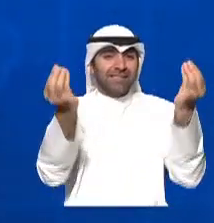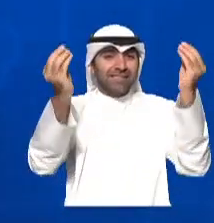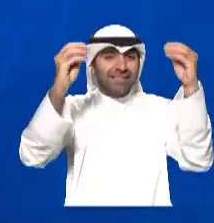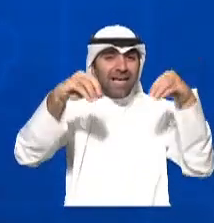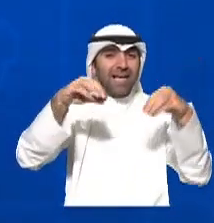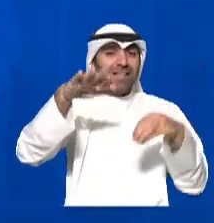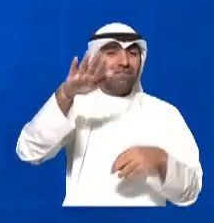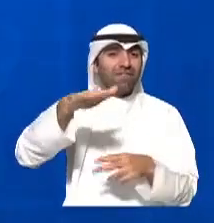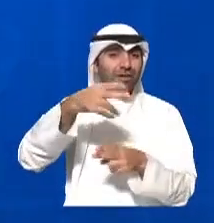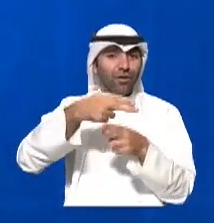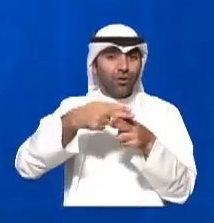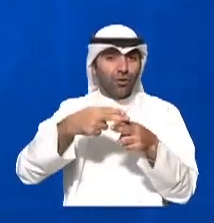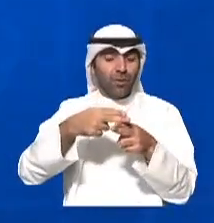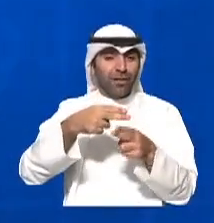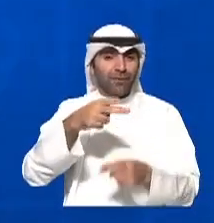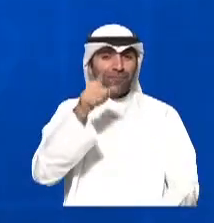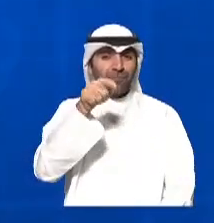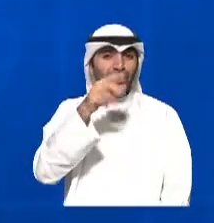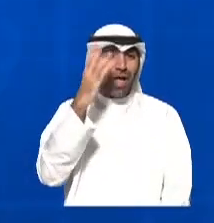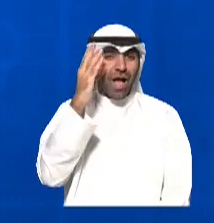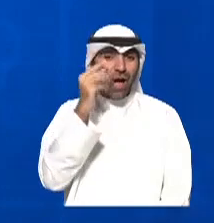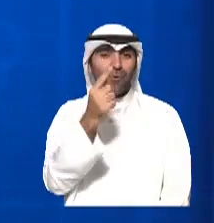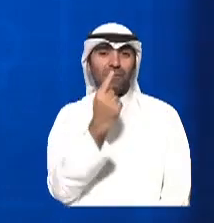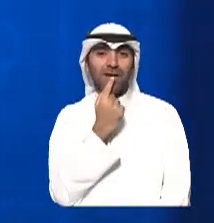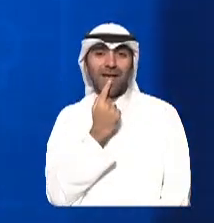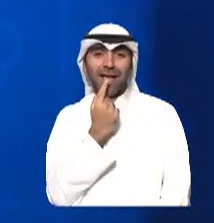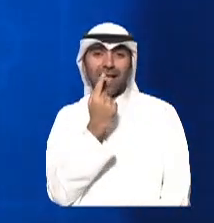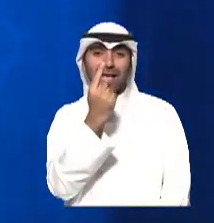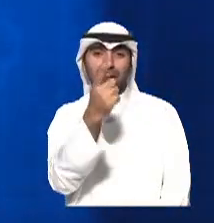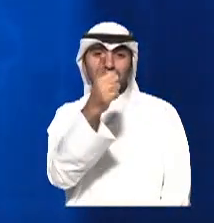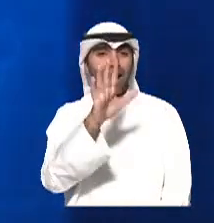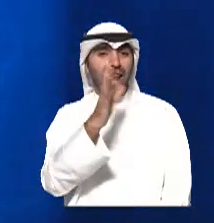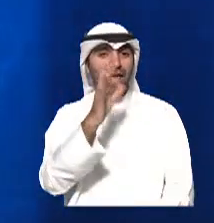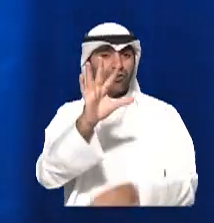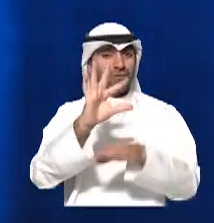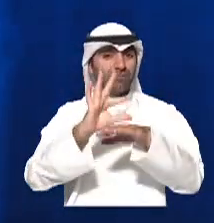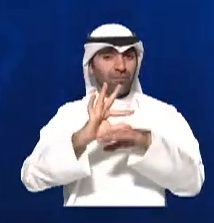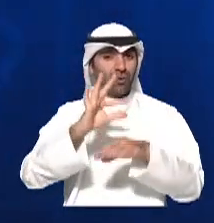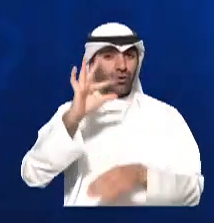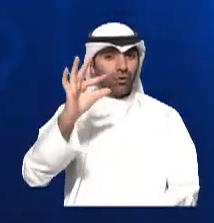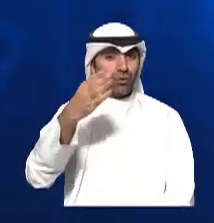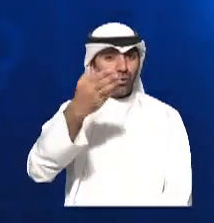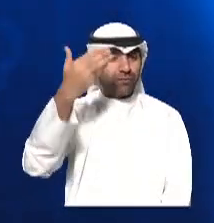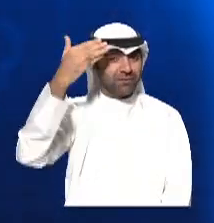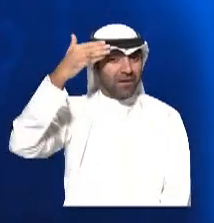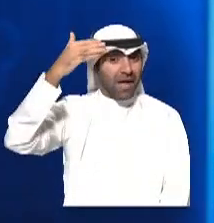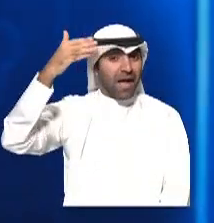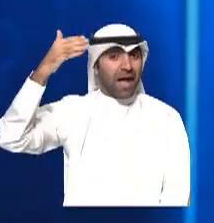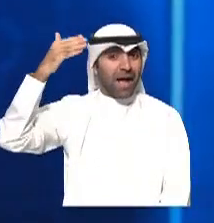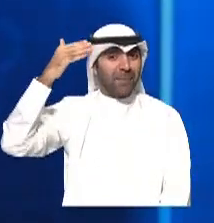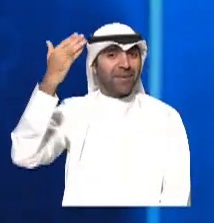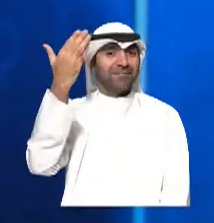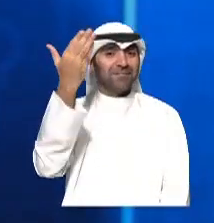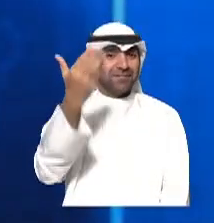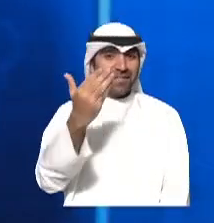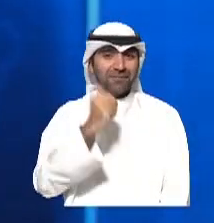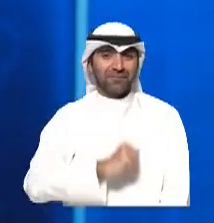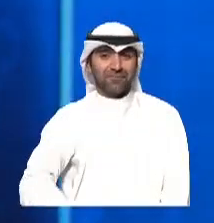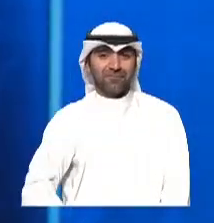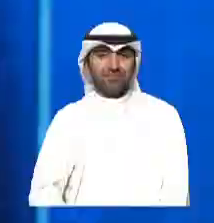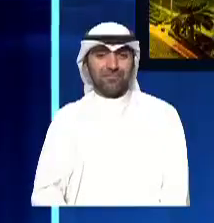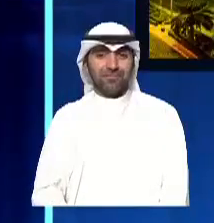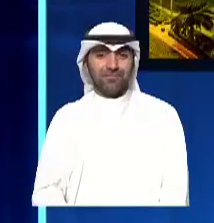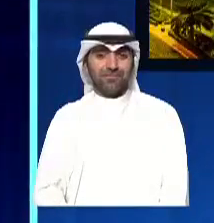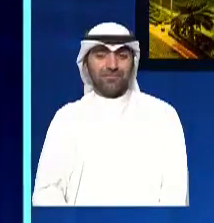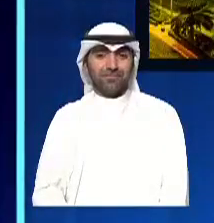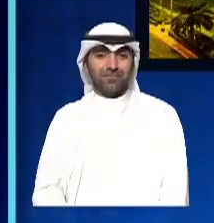يعني الأقاويل، نريد كلمة منك لطمأنة من يريد أخذ اللقاح. والله